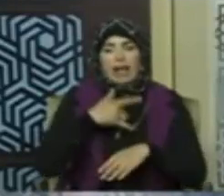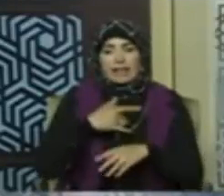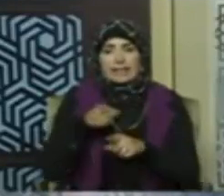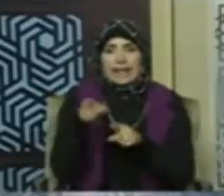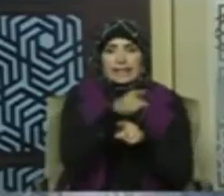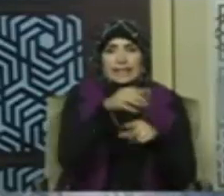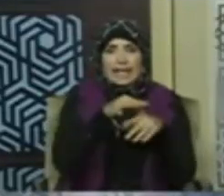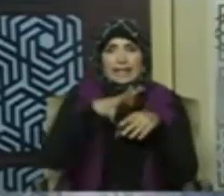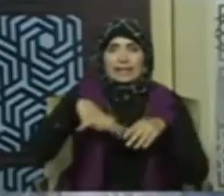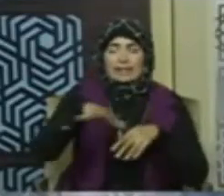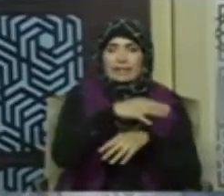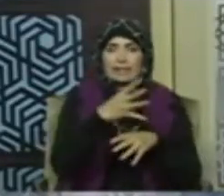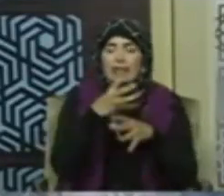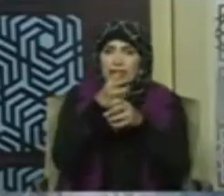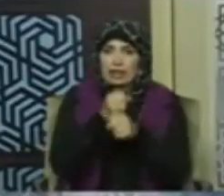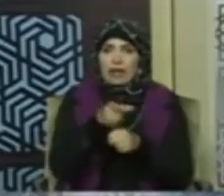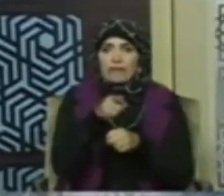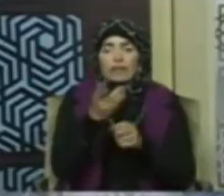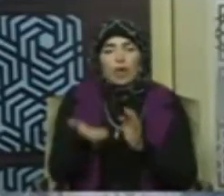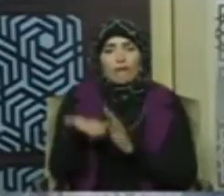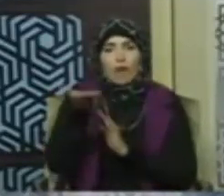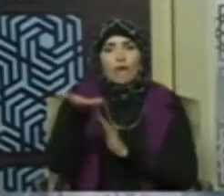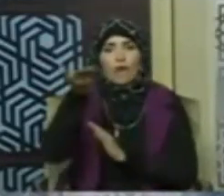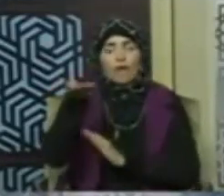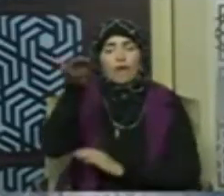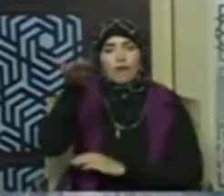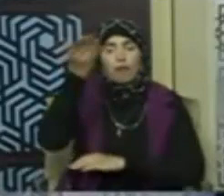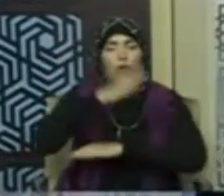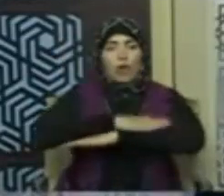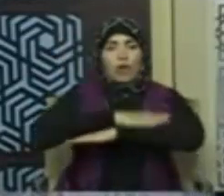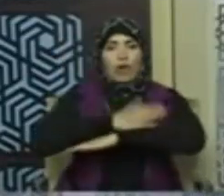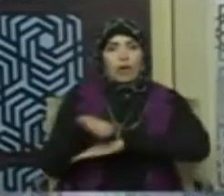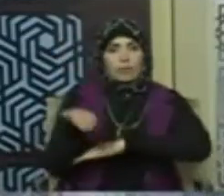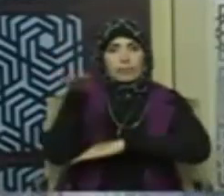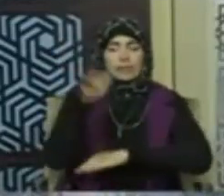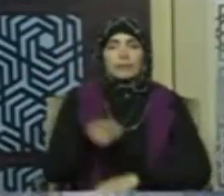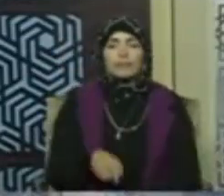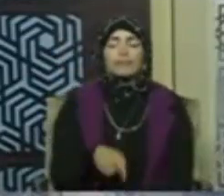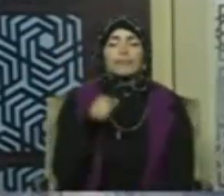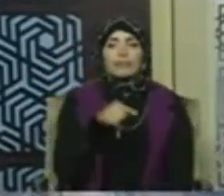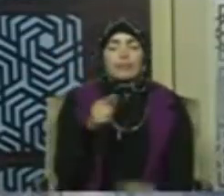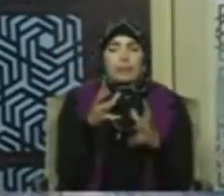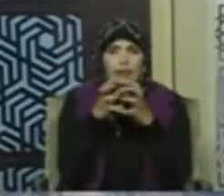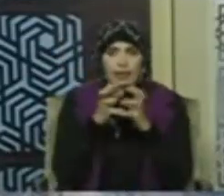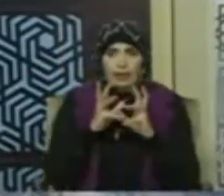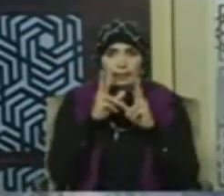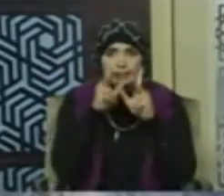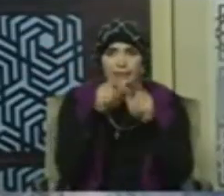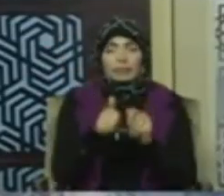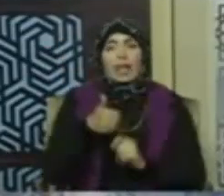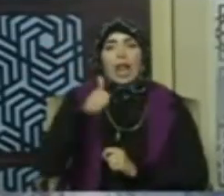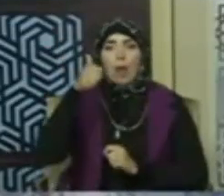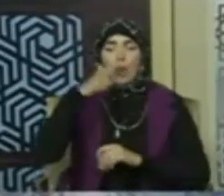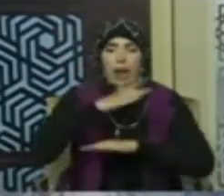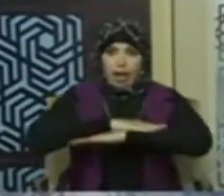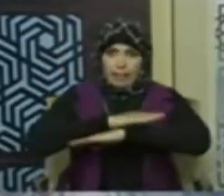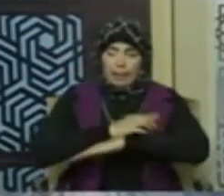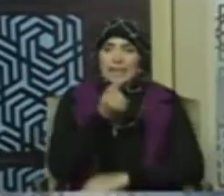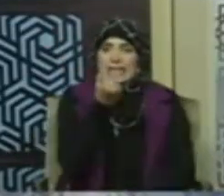الناس وأعلى من شأن القيم الإنسانية. هي أدب